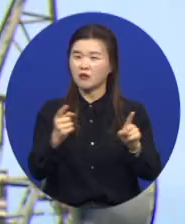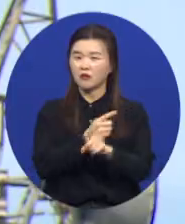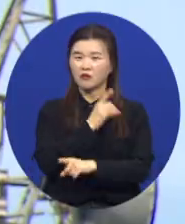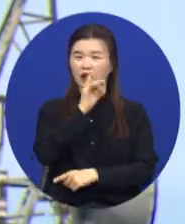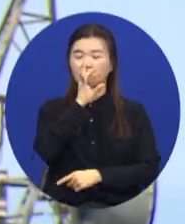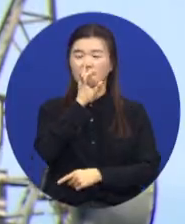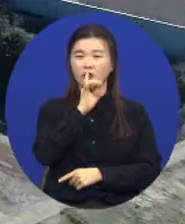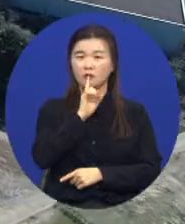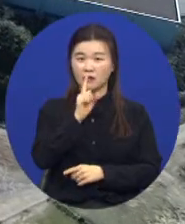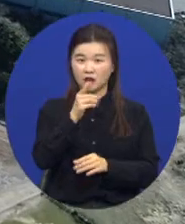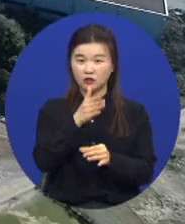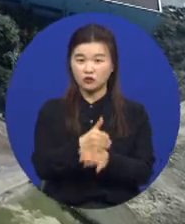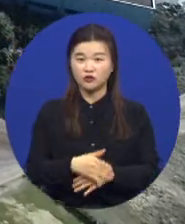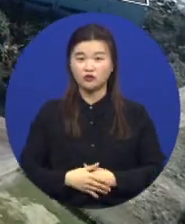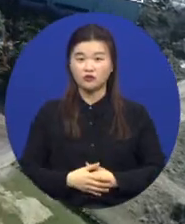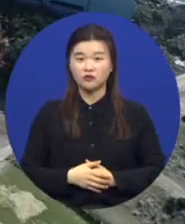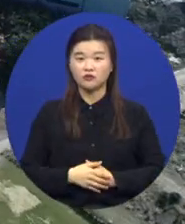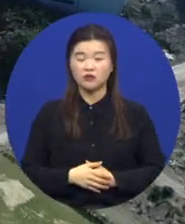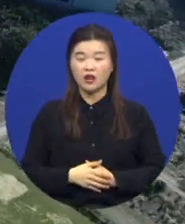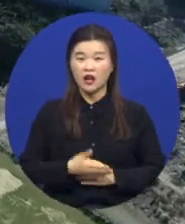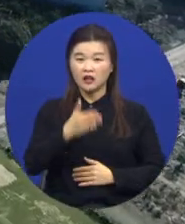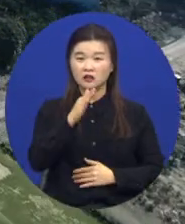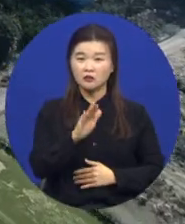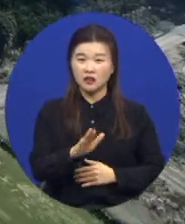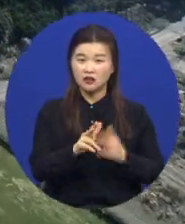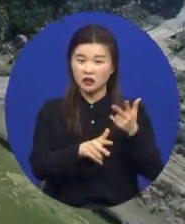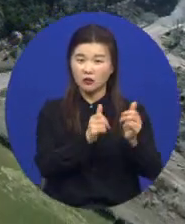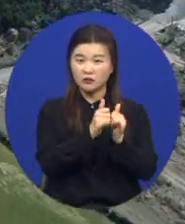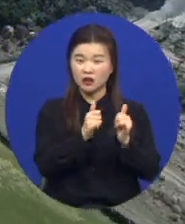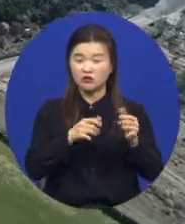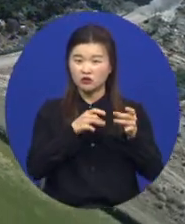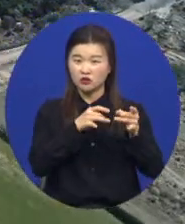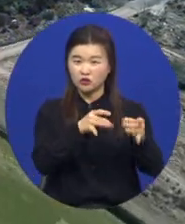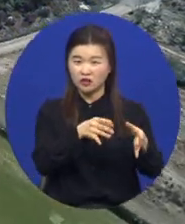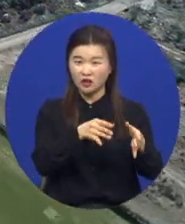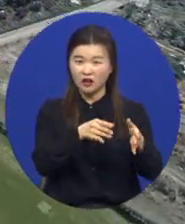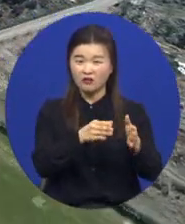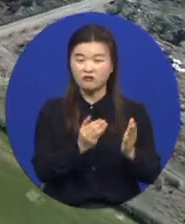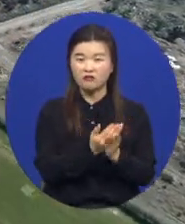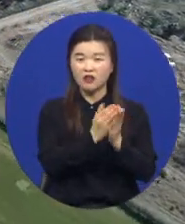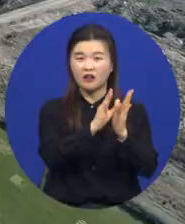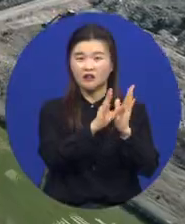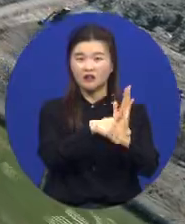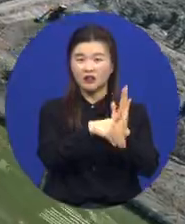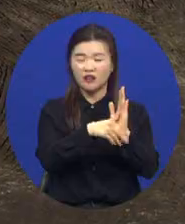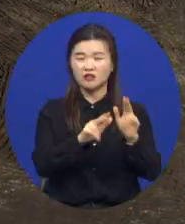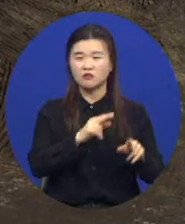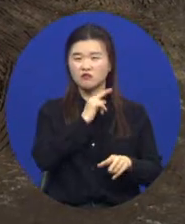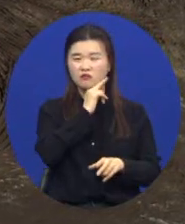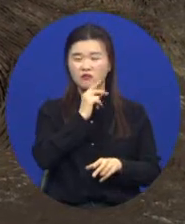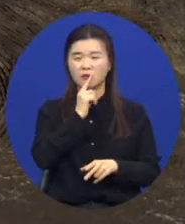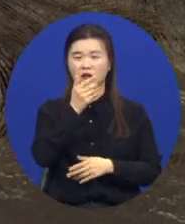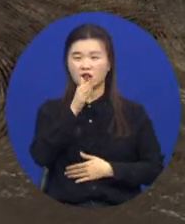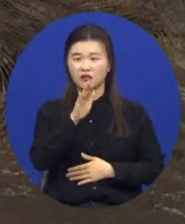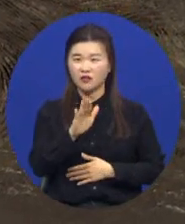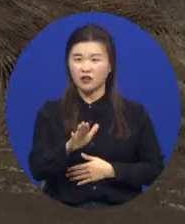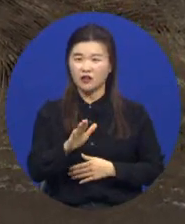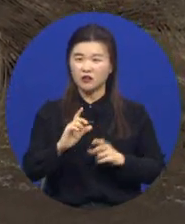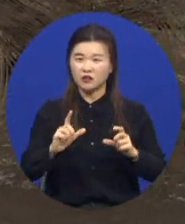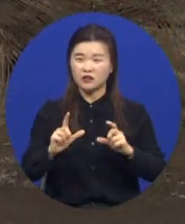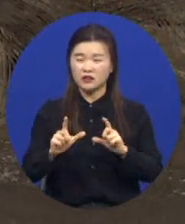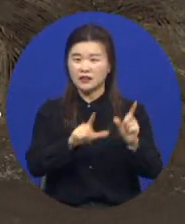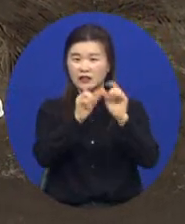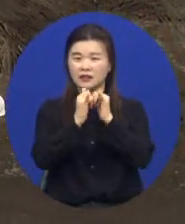못 박았습니다 하지만 사업자의 투자 유치 과정에서 분리 메가 그 5기 제기되고 주민들이